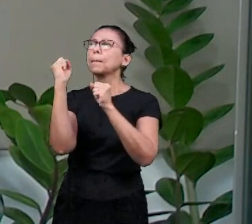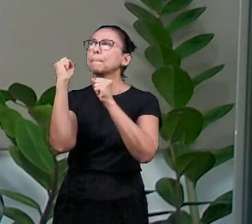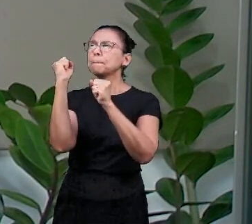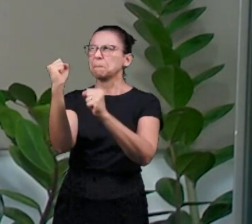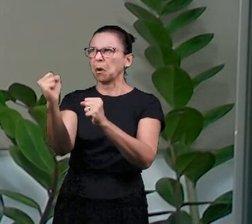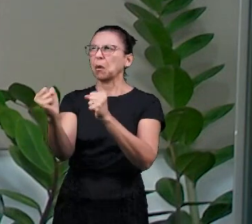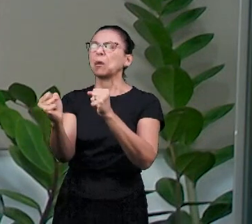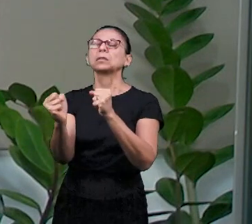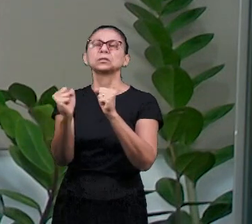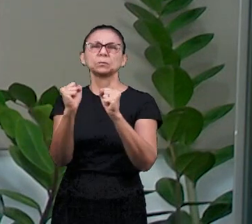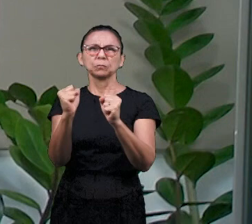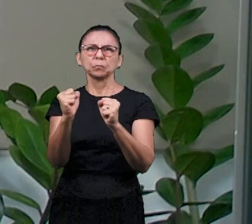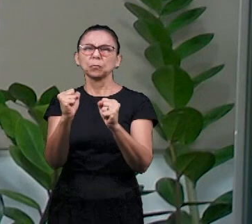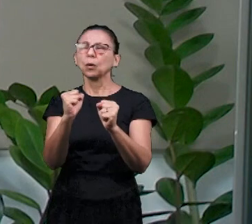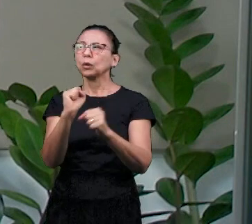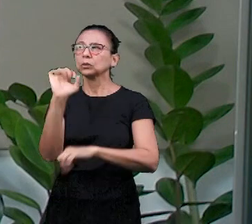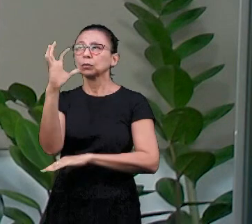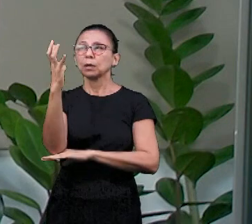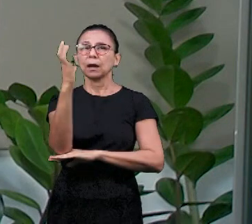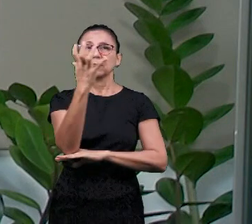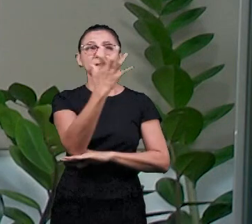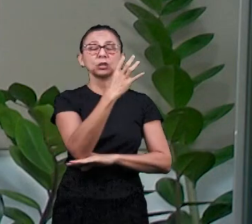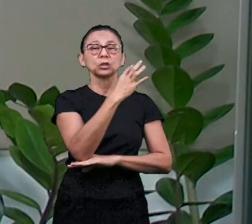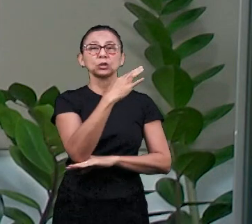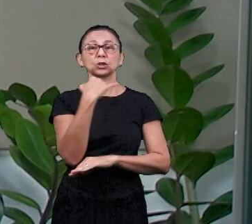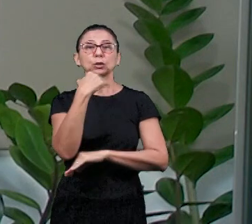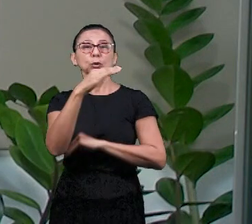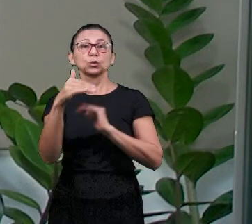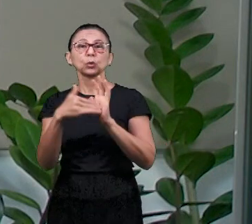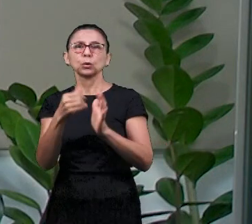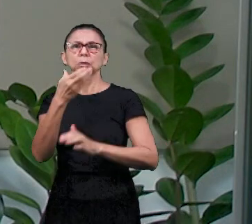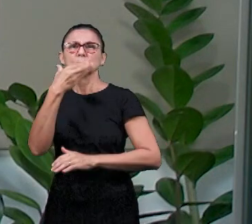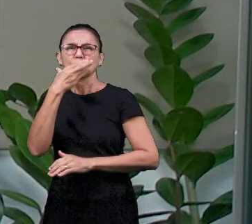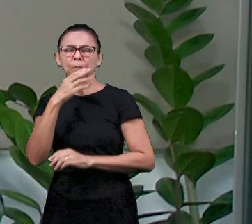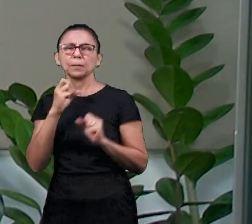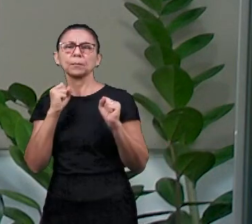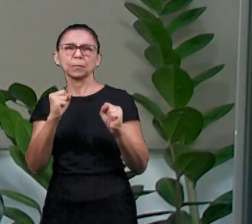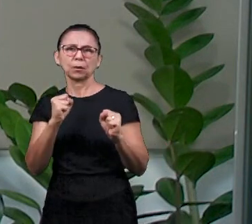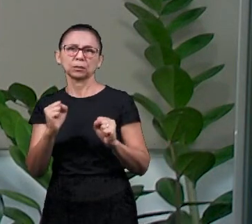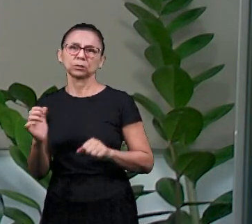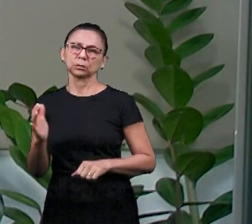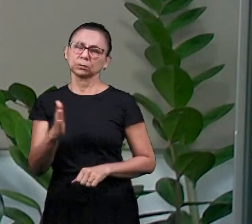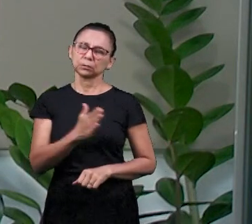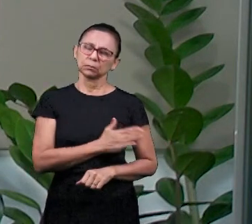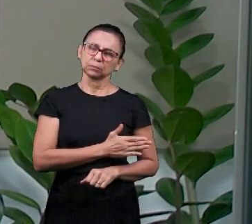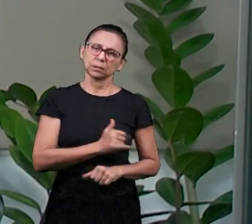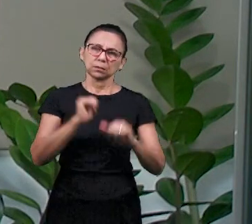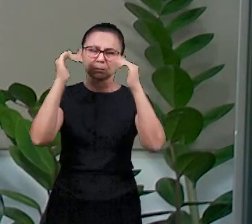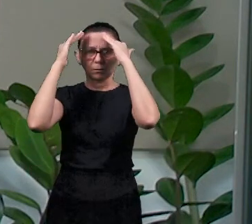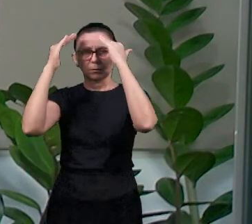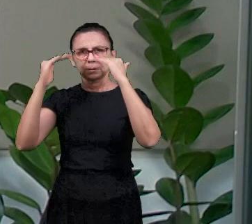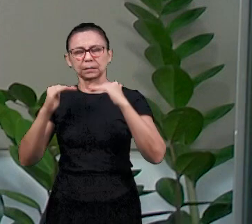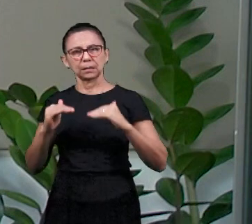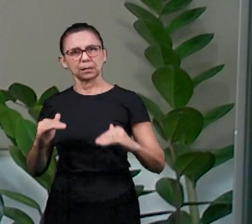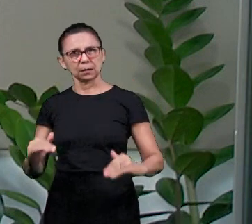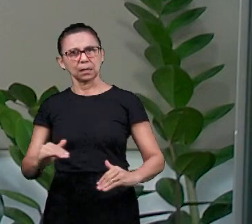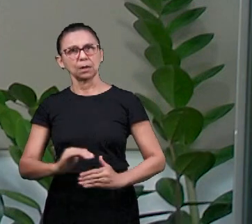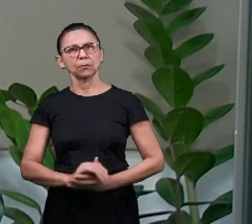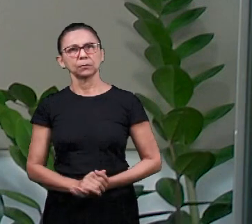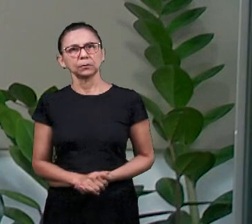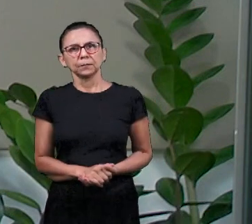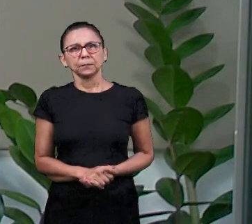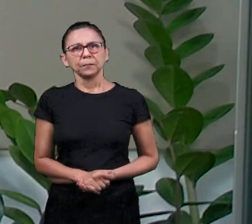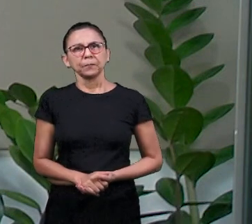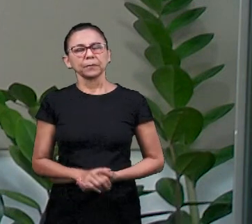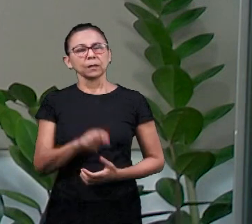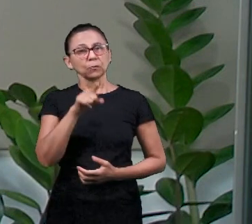La parole de Dieu dit que l'homme examine soi-même et qu'il mange de ce pain et boit de ce vin.